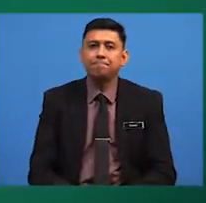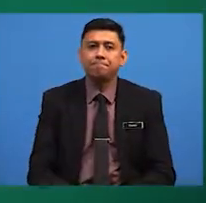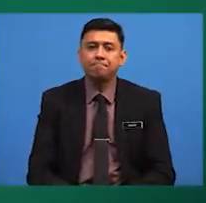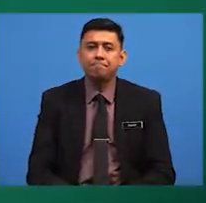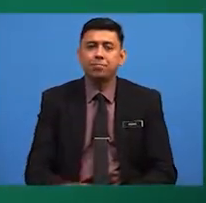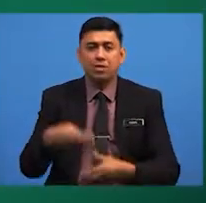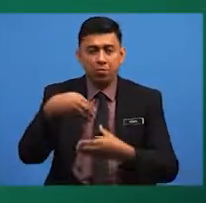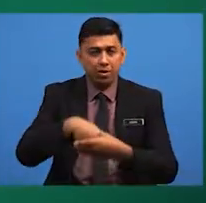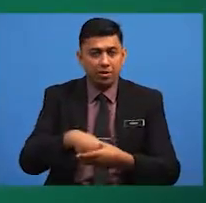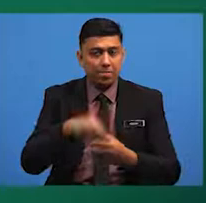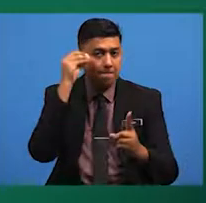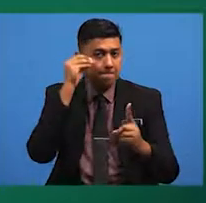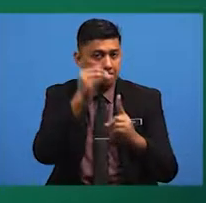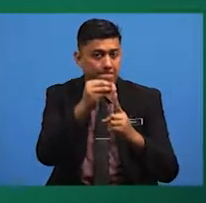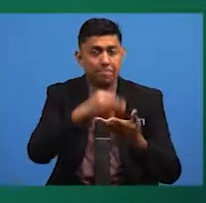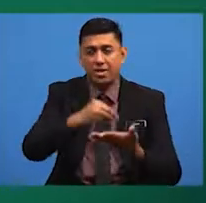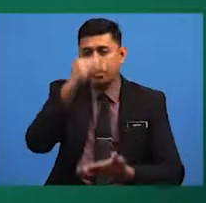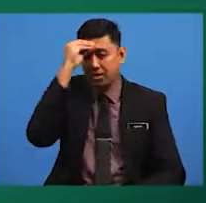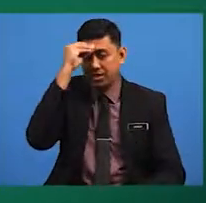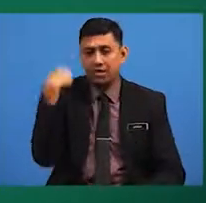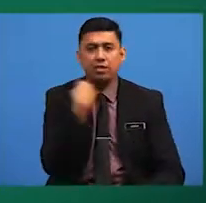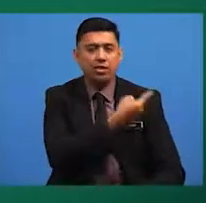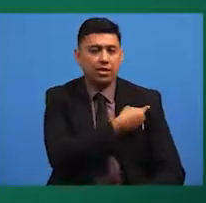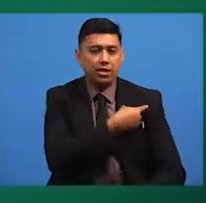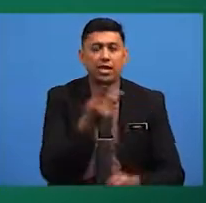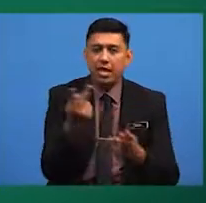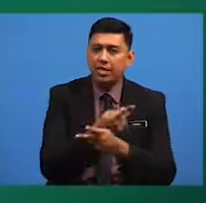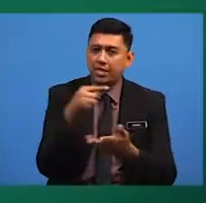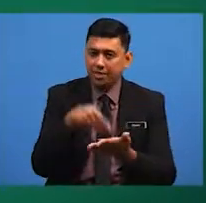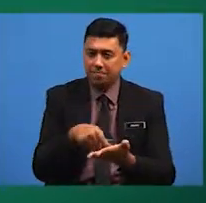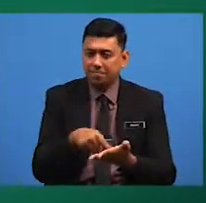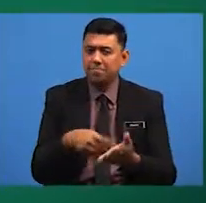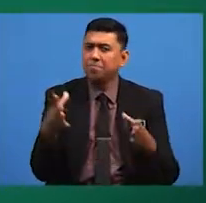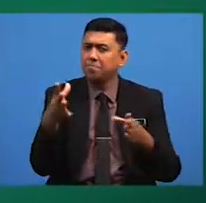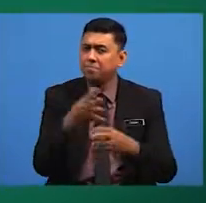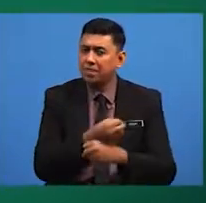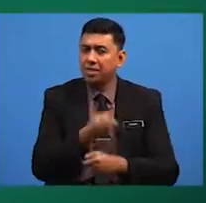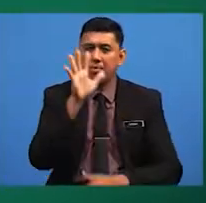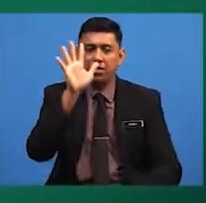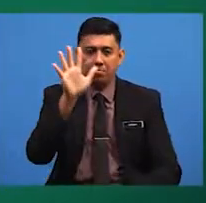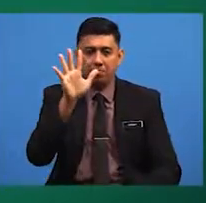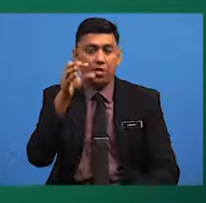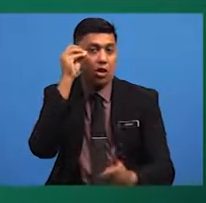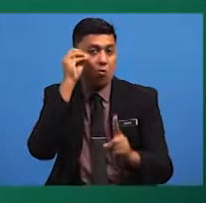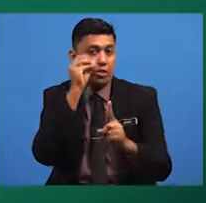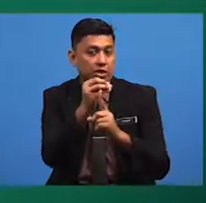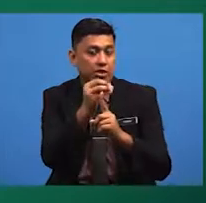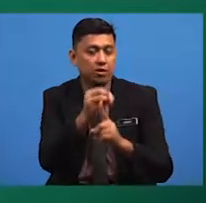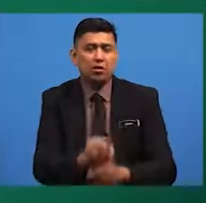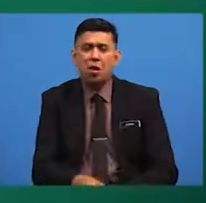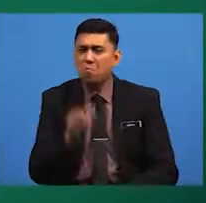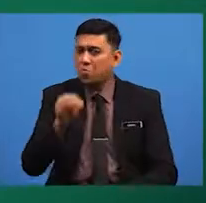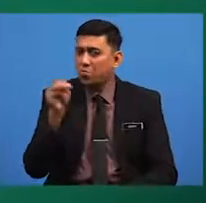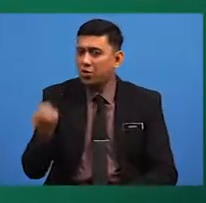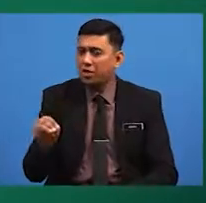dalam objektif pembelajaran kita kali ini terdapat lima objektif yang